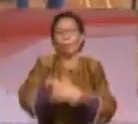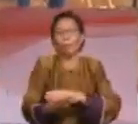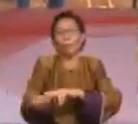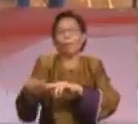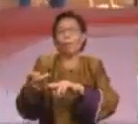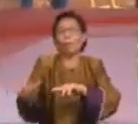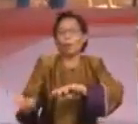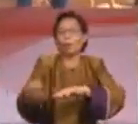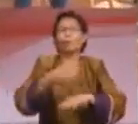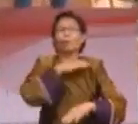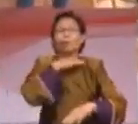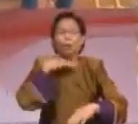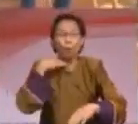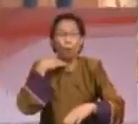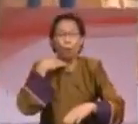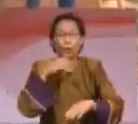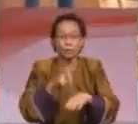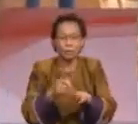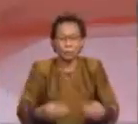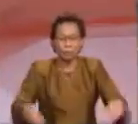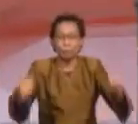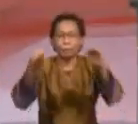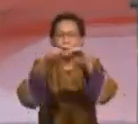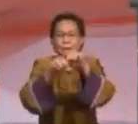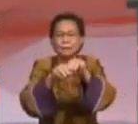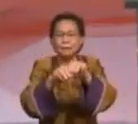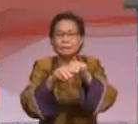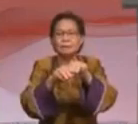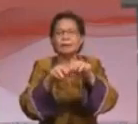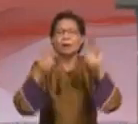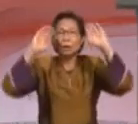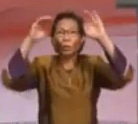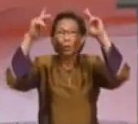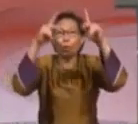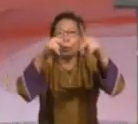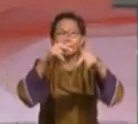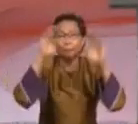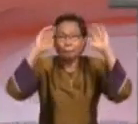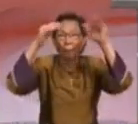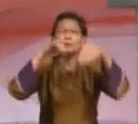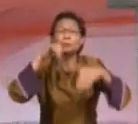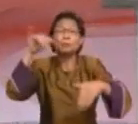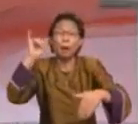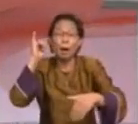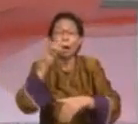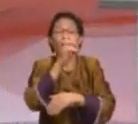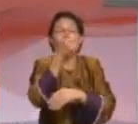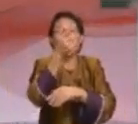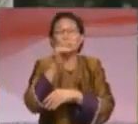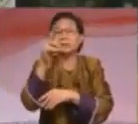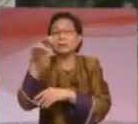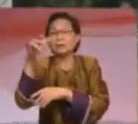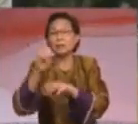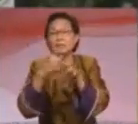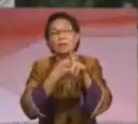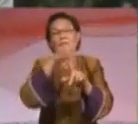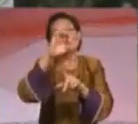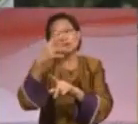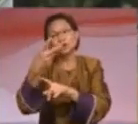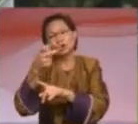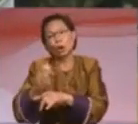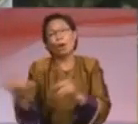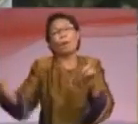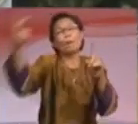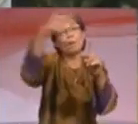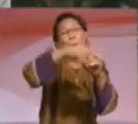korban di masjid Salahuddin al-ayyubi diindra mahkota 15 Kuantan Pahang semalam ada di teras dari David Gill